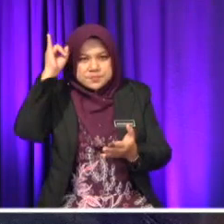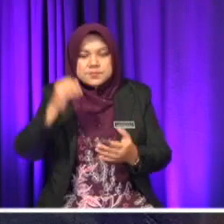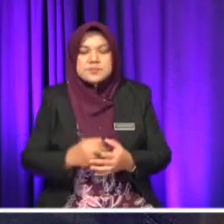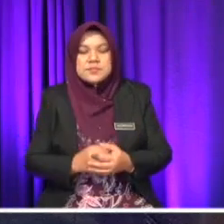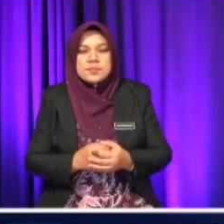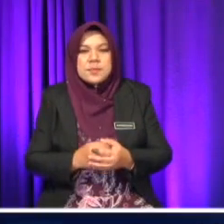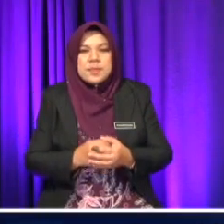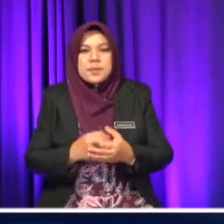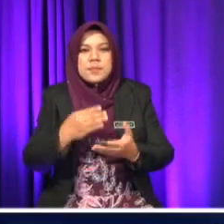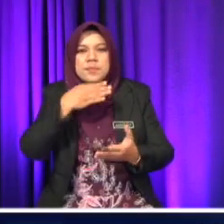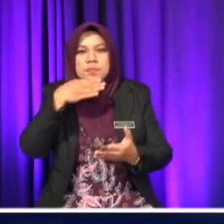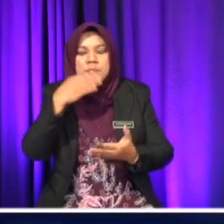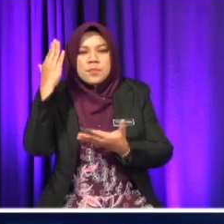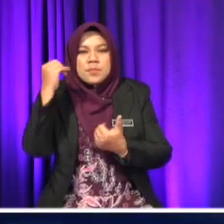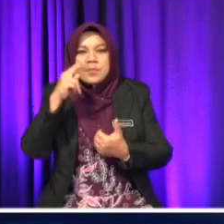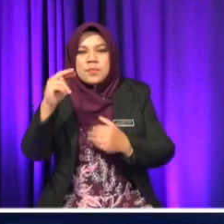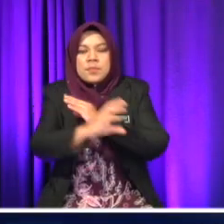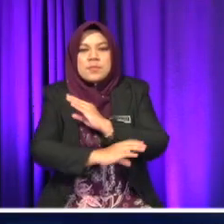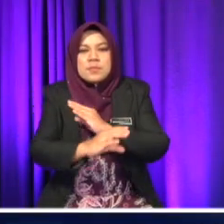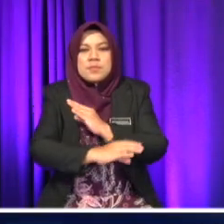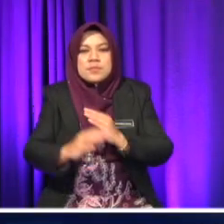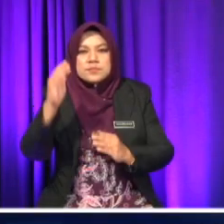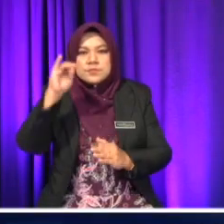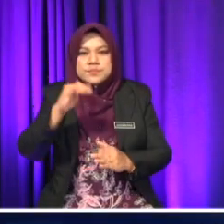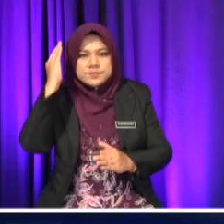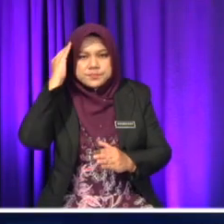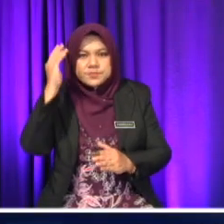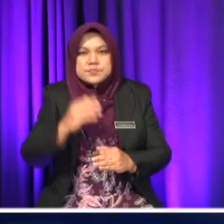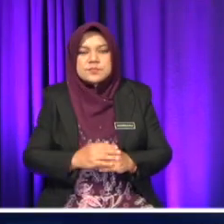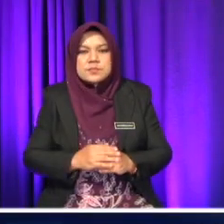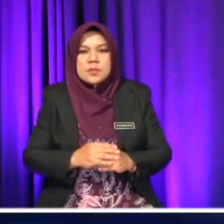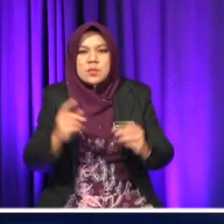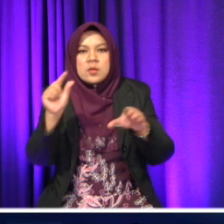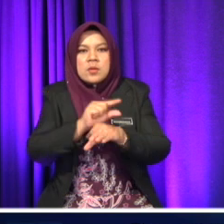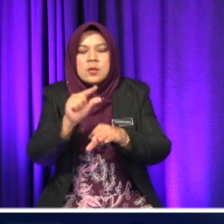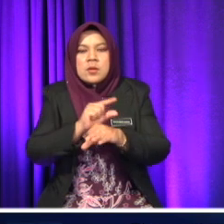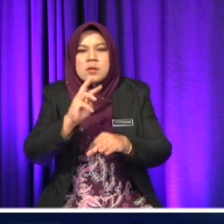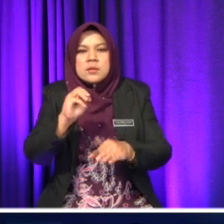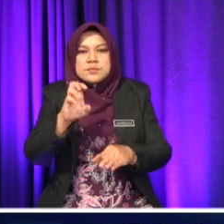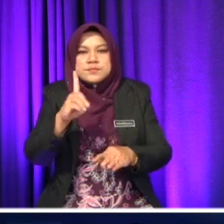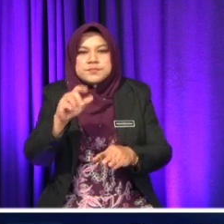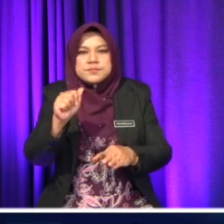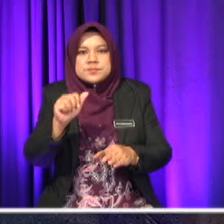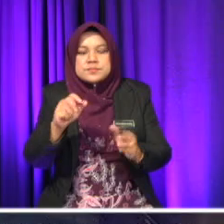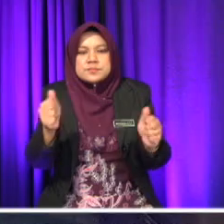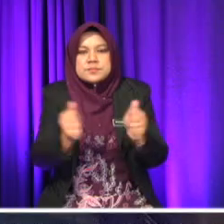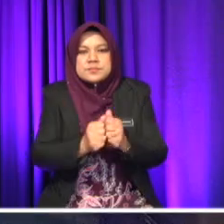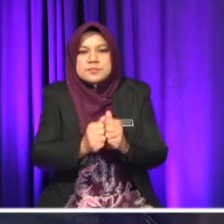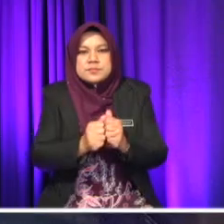beli harapan negara seharusnya tahu menggunakan media dengan bijak rumuskan